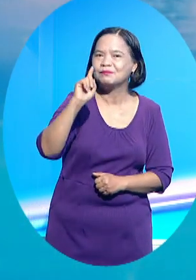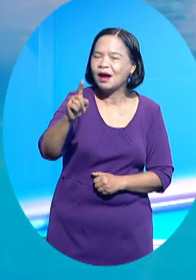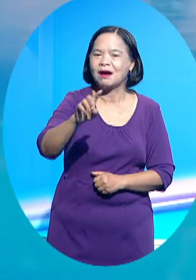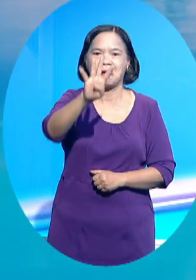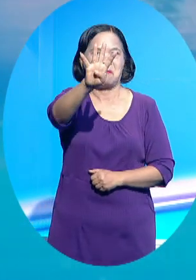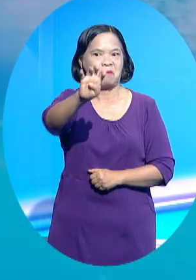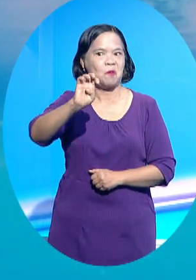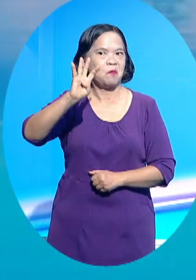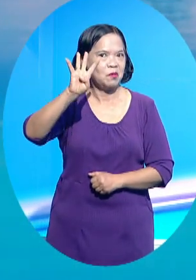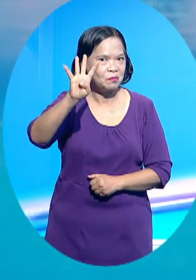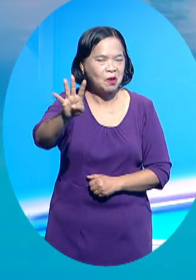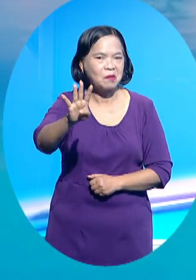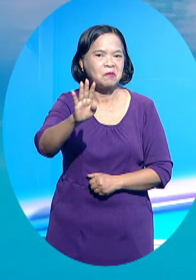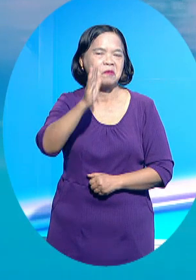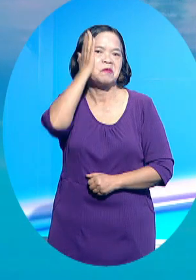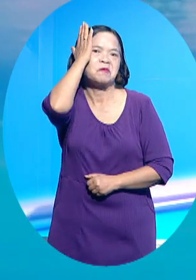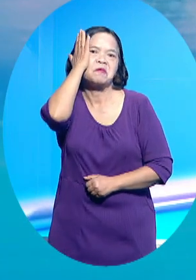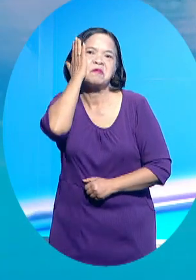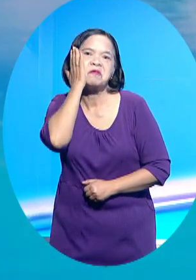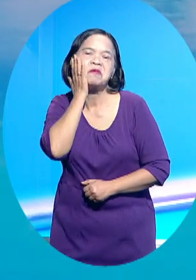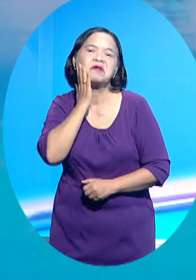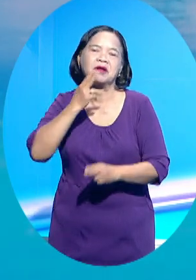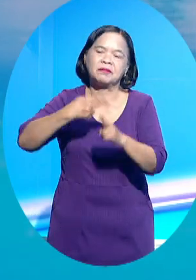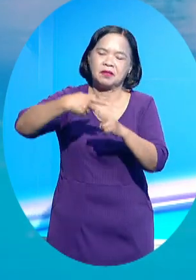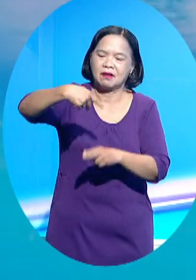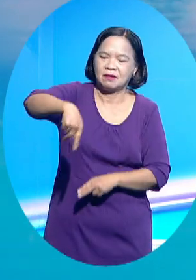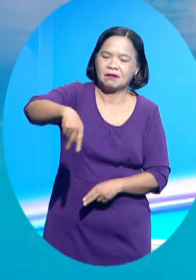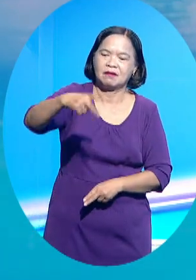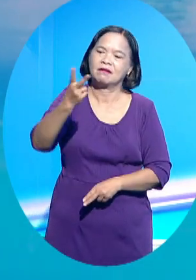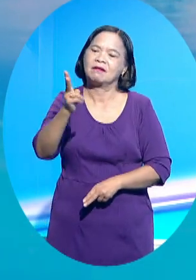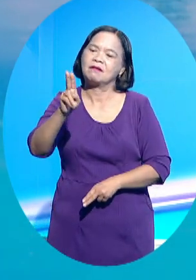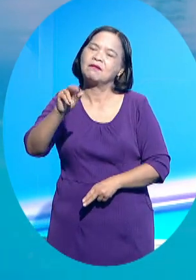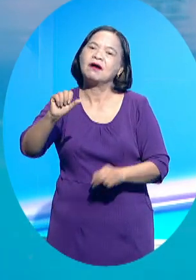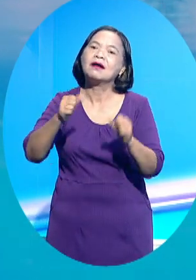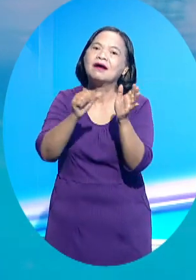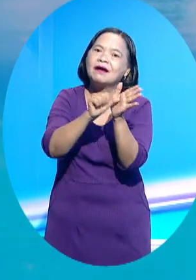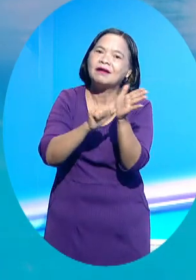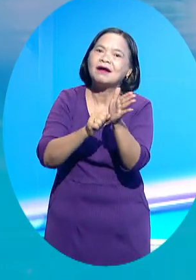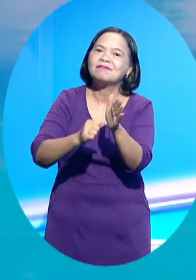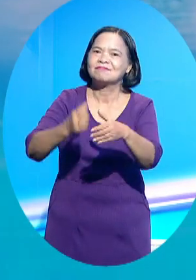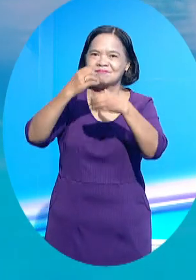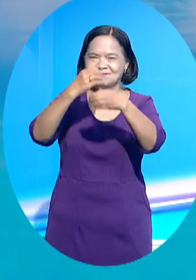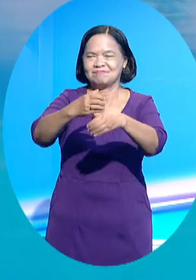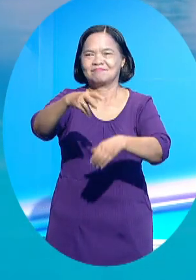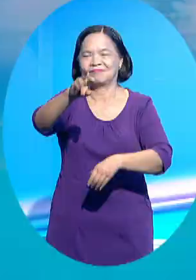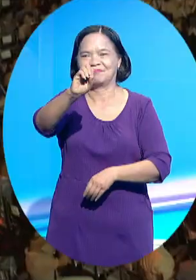top 44 thí sinh người đẹp Lê Hoàng Phương đến từ Khánh Hòa đã chính thức đăng khoa mycren Việt Nam 2023